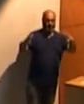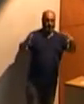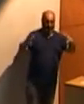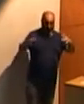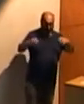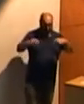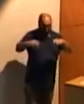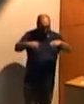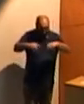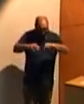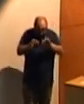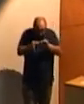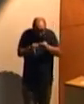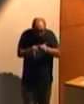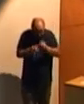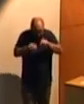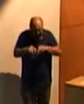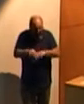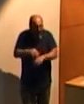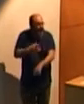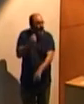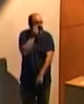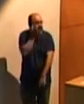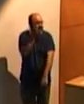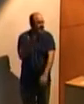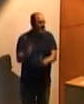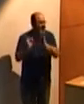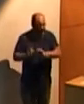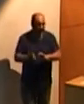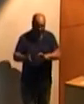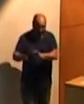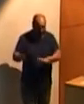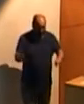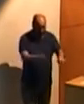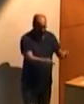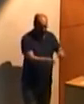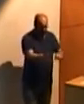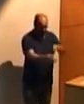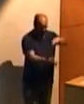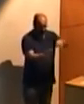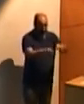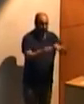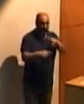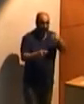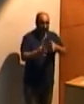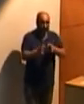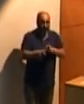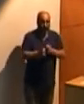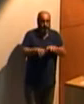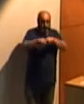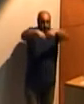on l'a prolongé à un point que l'on pourra désormais créer des nouvelles branches humaine